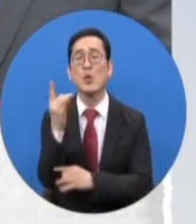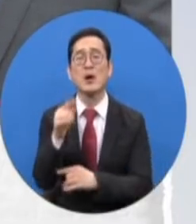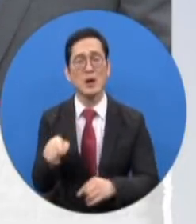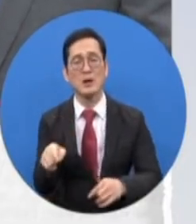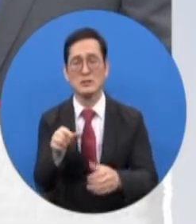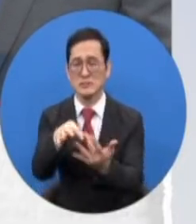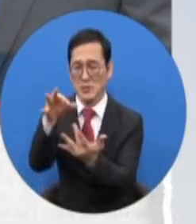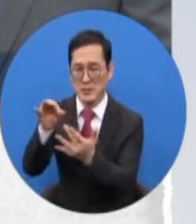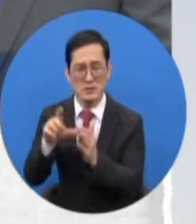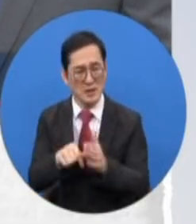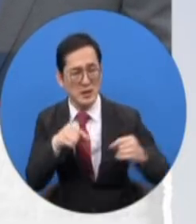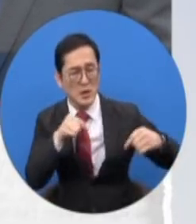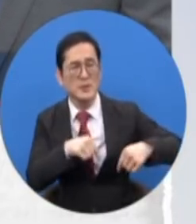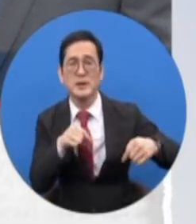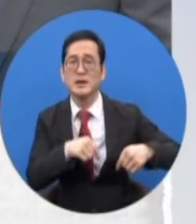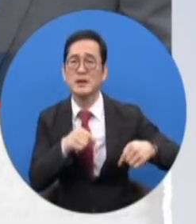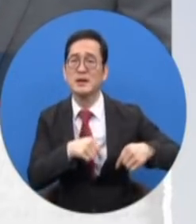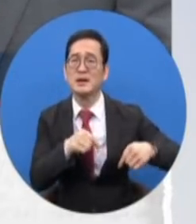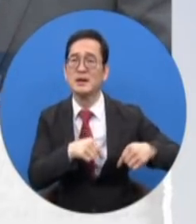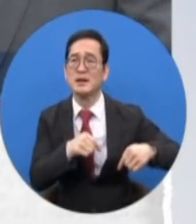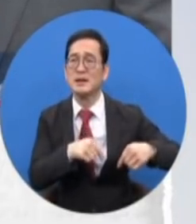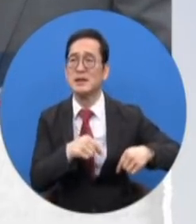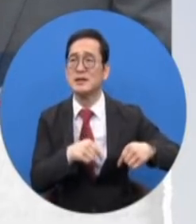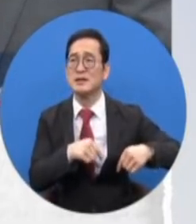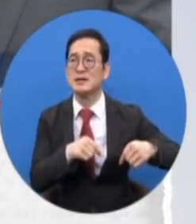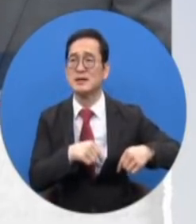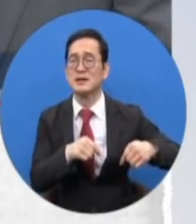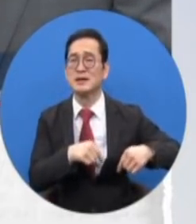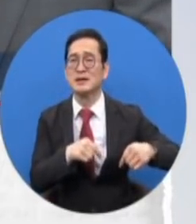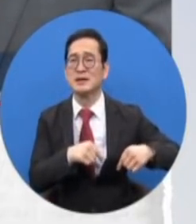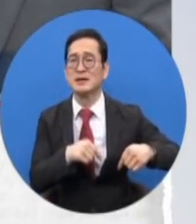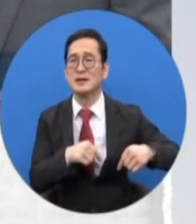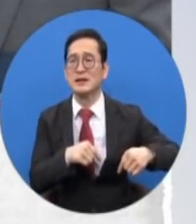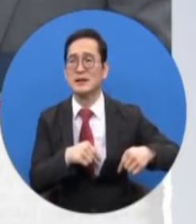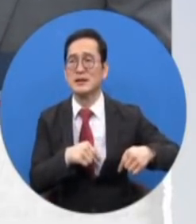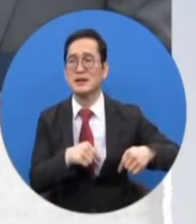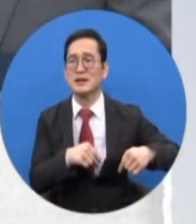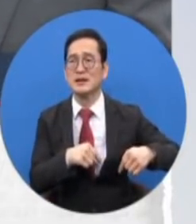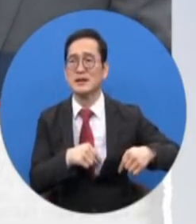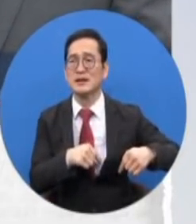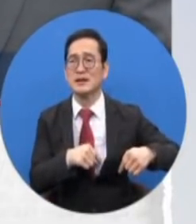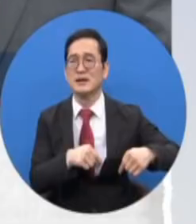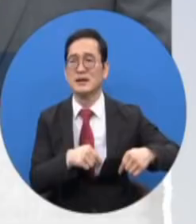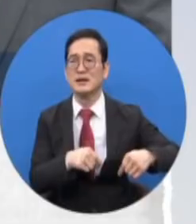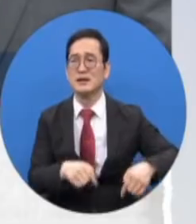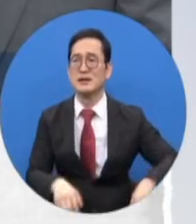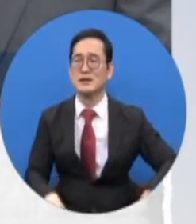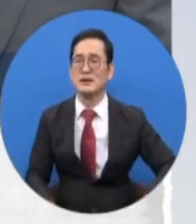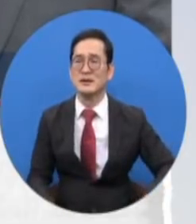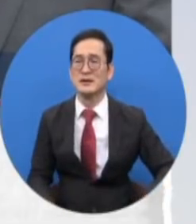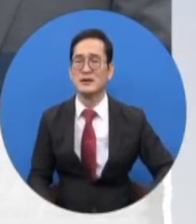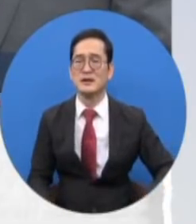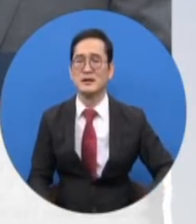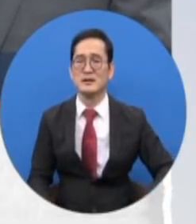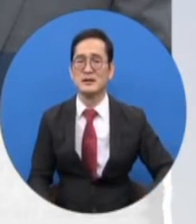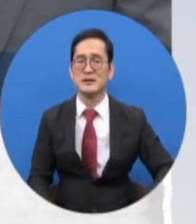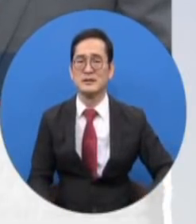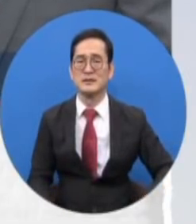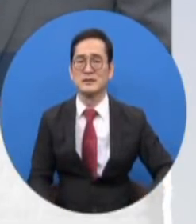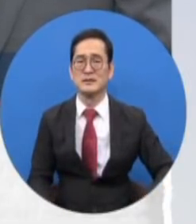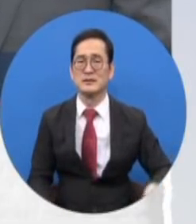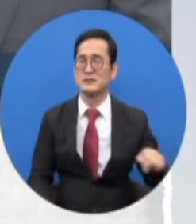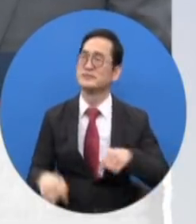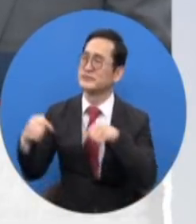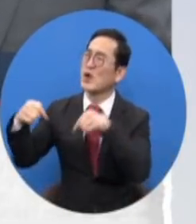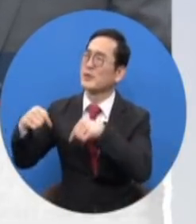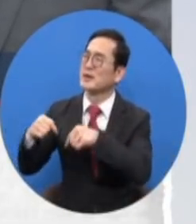우리가 이런 건의 인사권은 협의를 좀 해줬으면 좋겠다라고 이야기를 했어야 되는데 애초에 국민의힘에서 요구할 때 윤석열